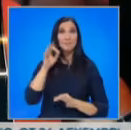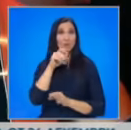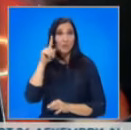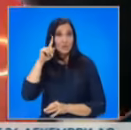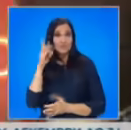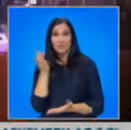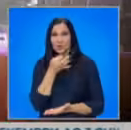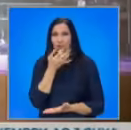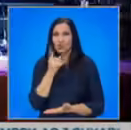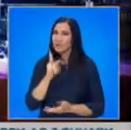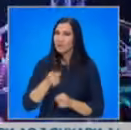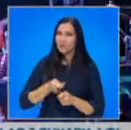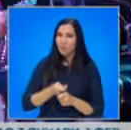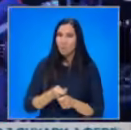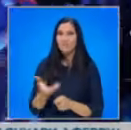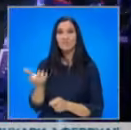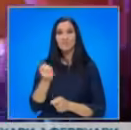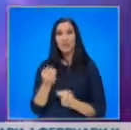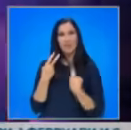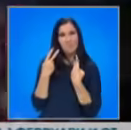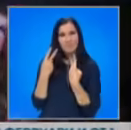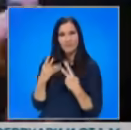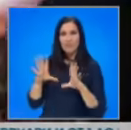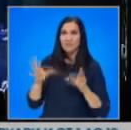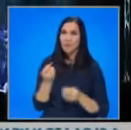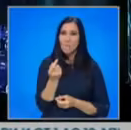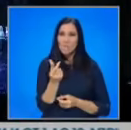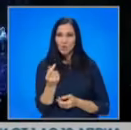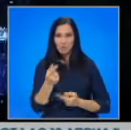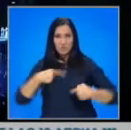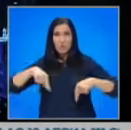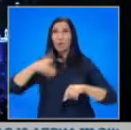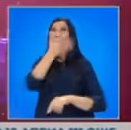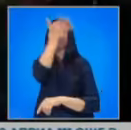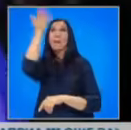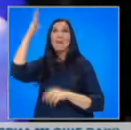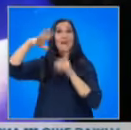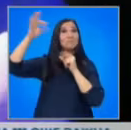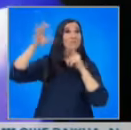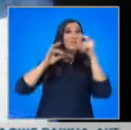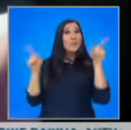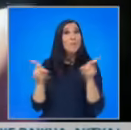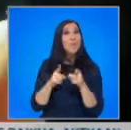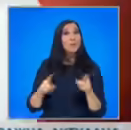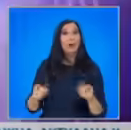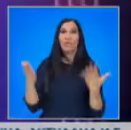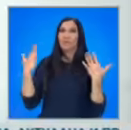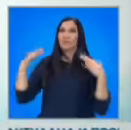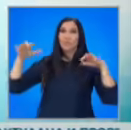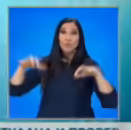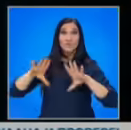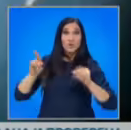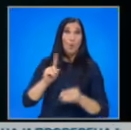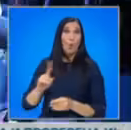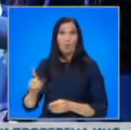случи. И трябва да го направиш, взимайки предвид всички детайли наоколо. Небето, звездите, музикантите, въздуха, дъжда и всичко,